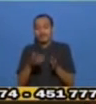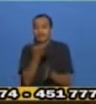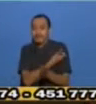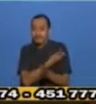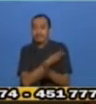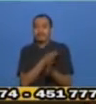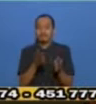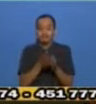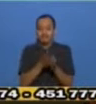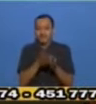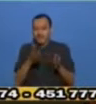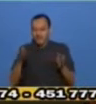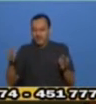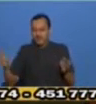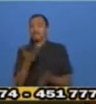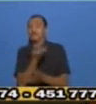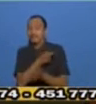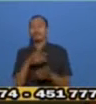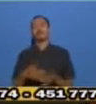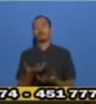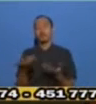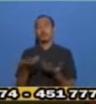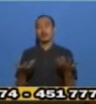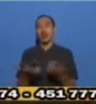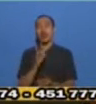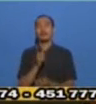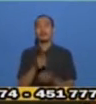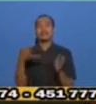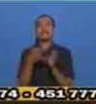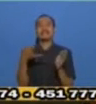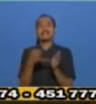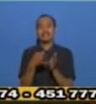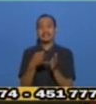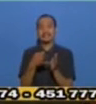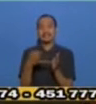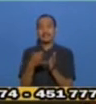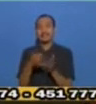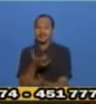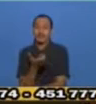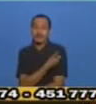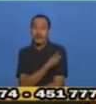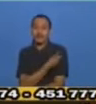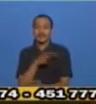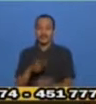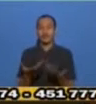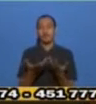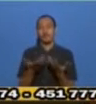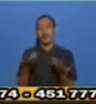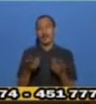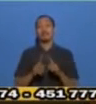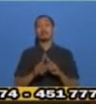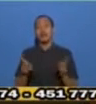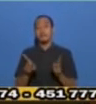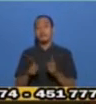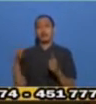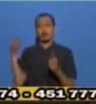isi atau konten dari vaksin itu sendiri sehingga menyebabkan ada perbedaan waktu. Tetapi pada prinsipnya sama gitu